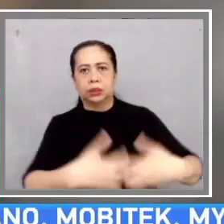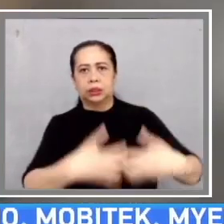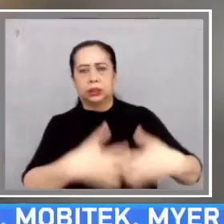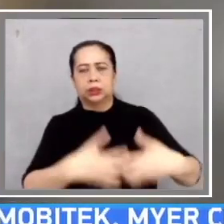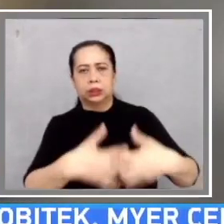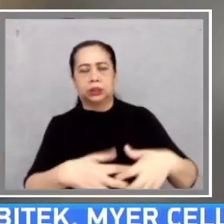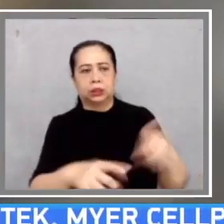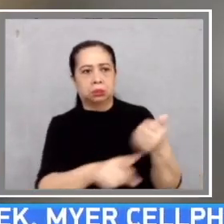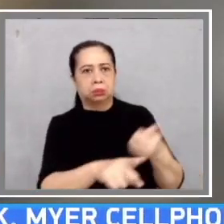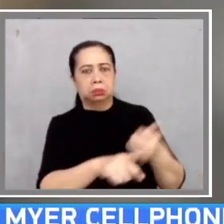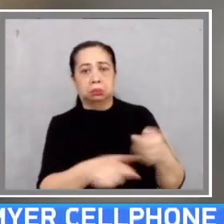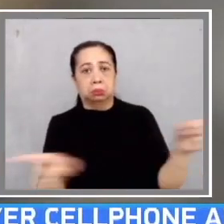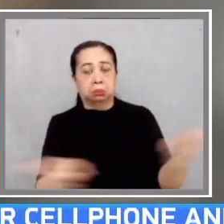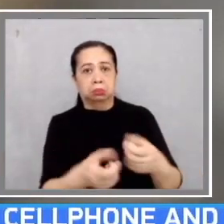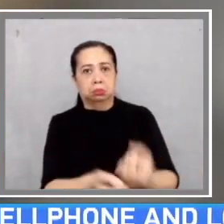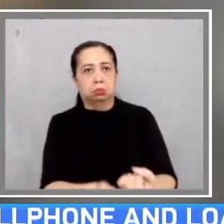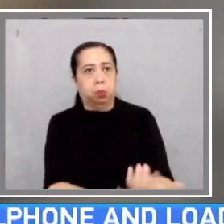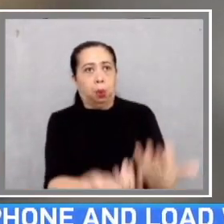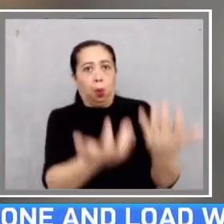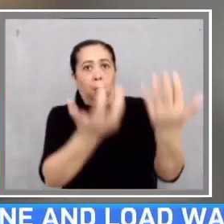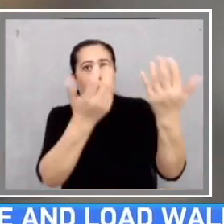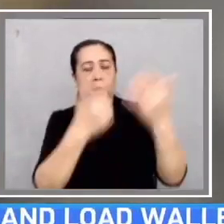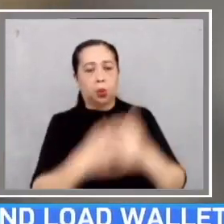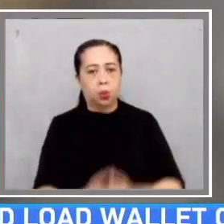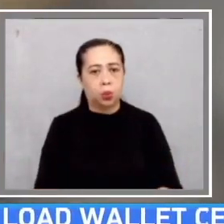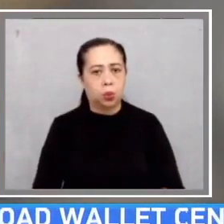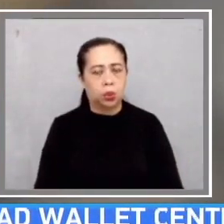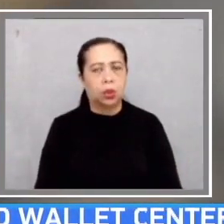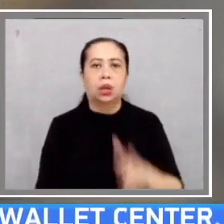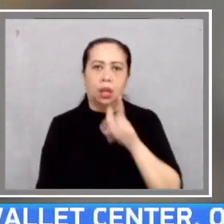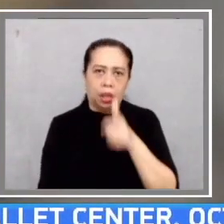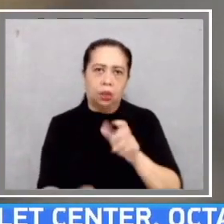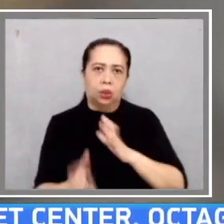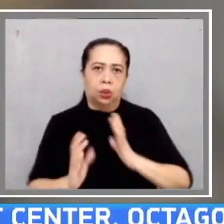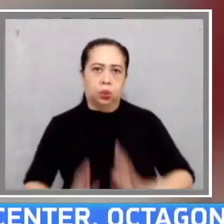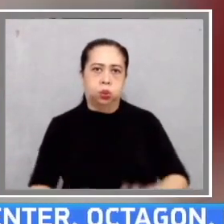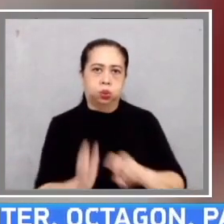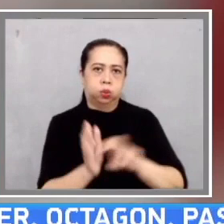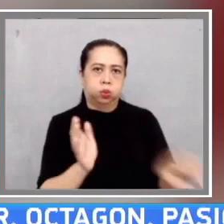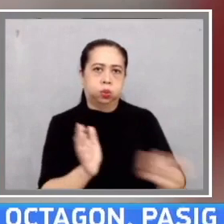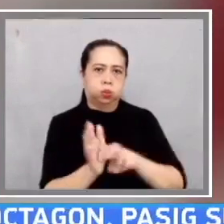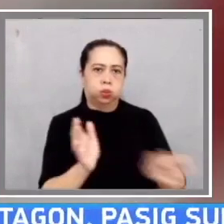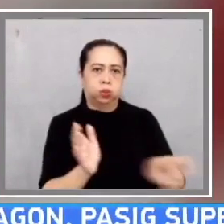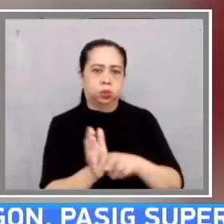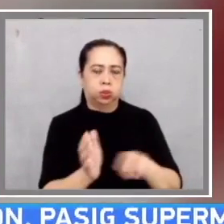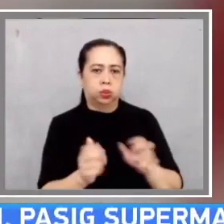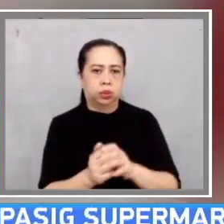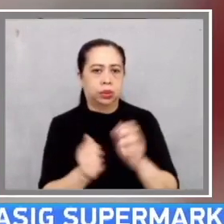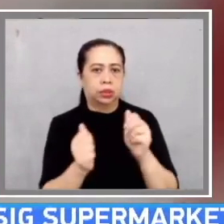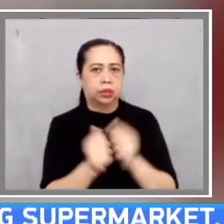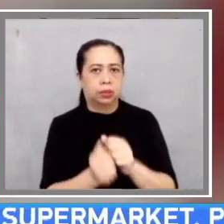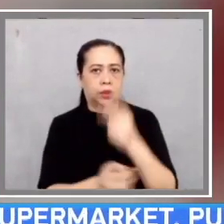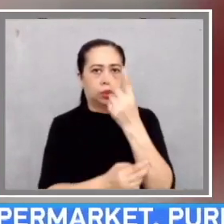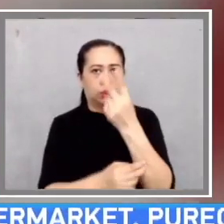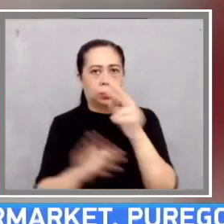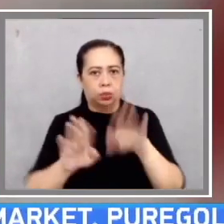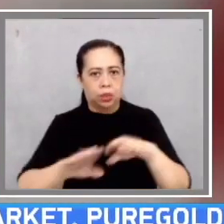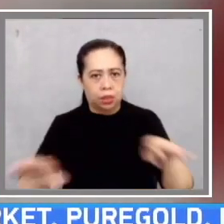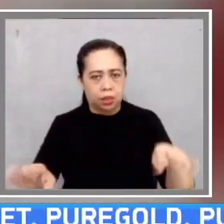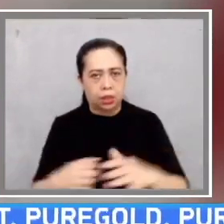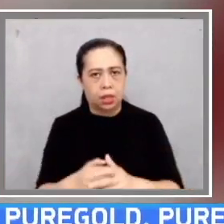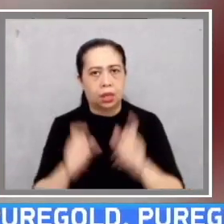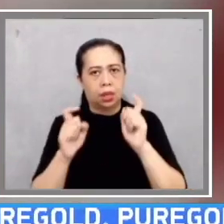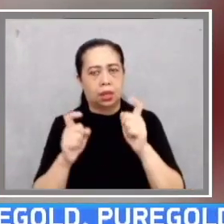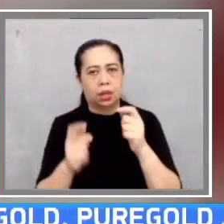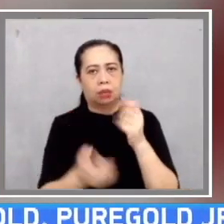lang itong umapoy. Nakababa naman agad ang mga nakasakay roon, kabilang ang dalawang bata. Agad ding naapula